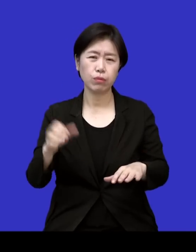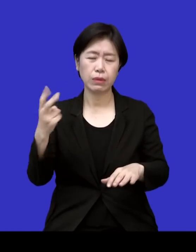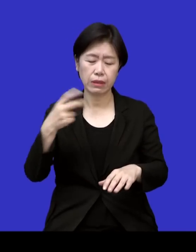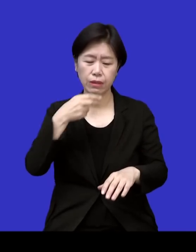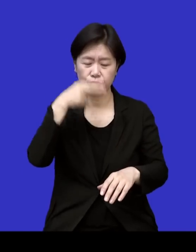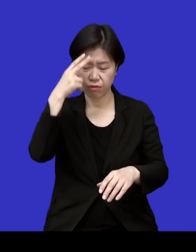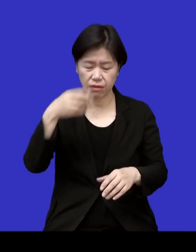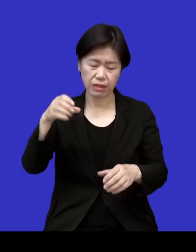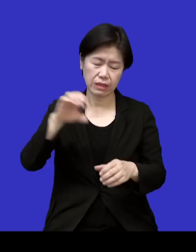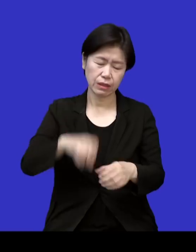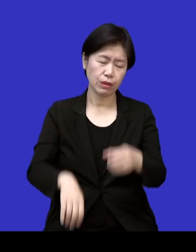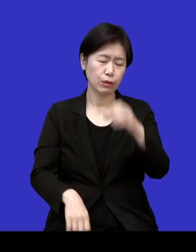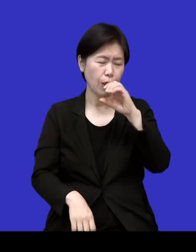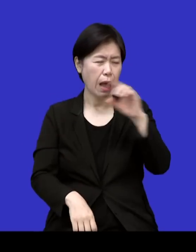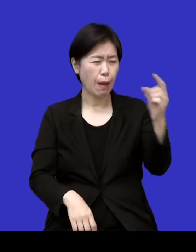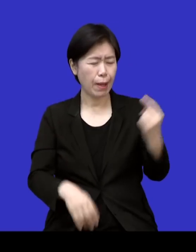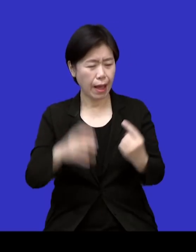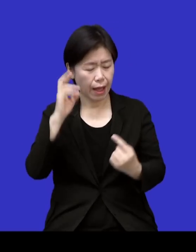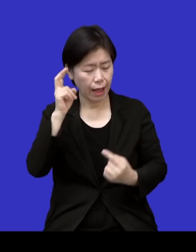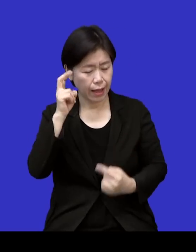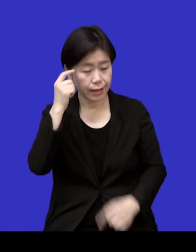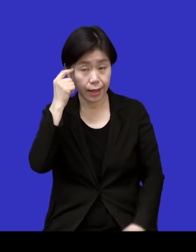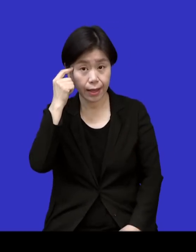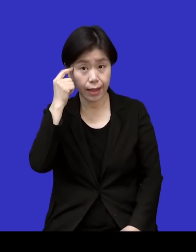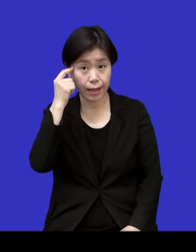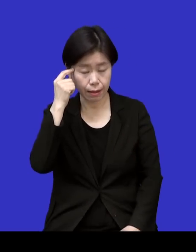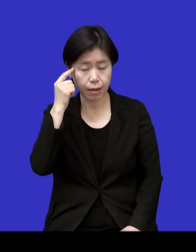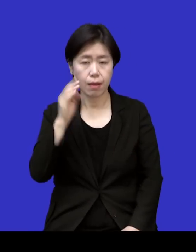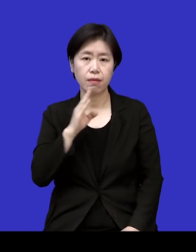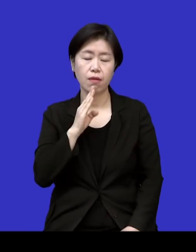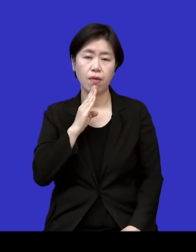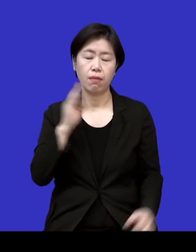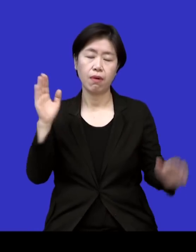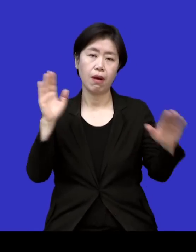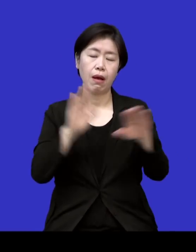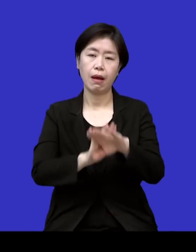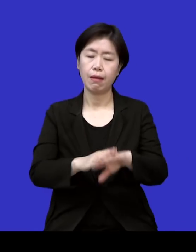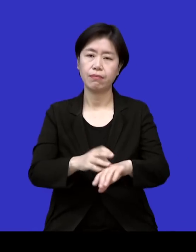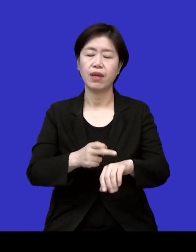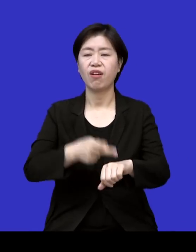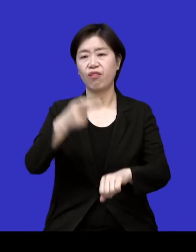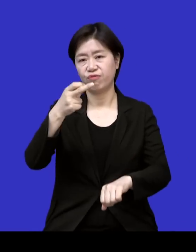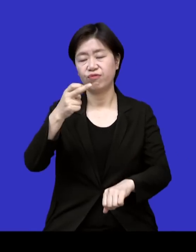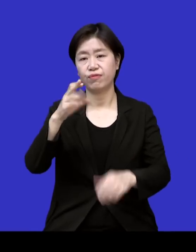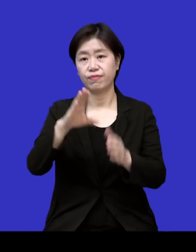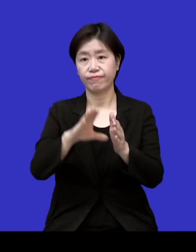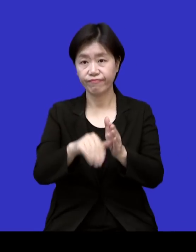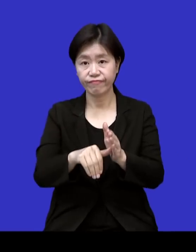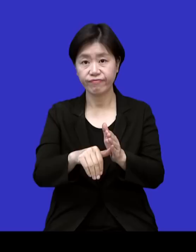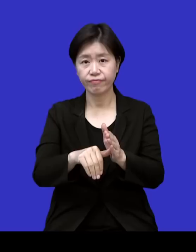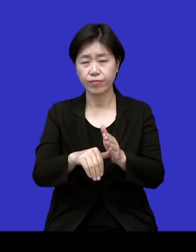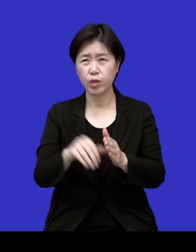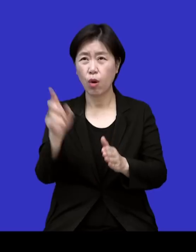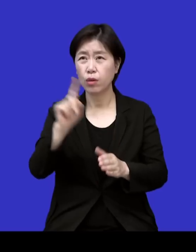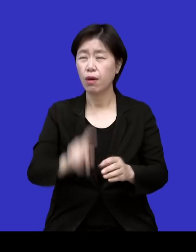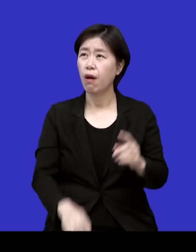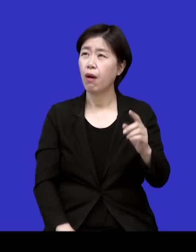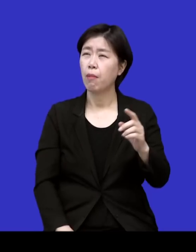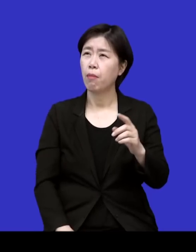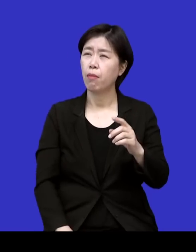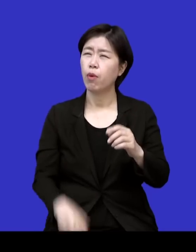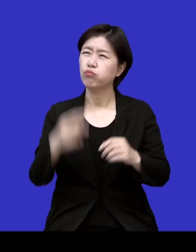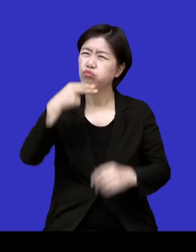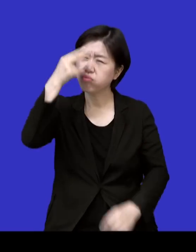11시쯤 되면 멀리서 이제 여자 우는 소리, 노랫소리 이제 이런 게 들려요. 취해서 그러면 들어오시는 거예요? 네. 그럼 이제